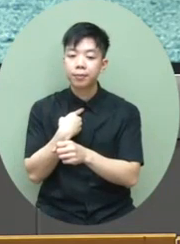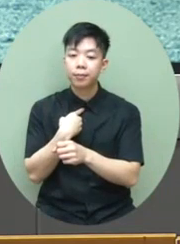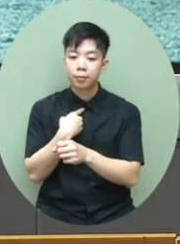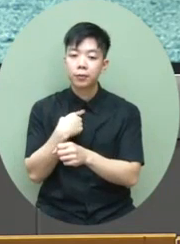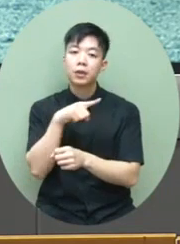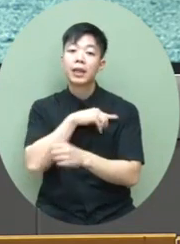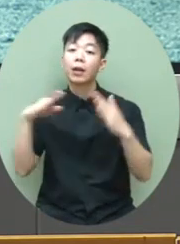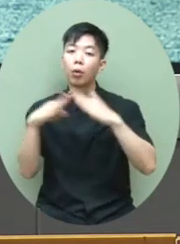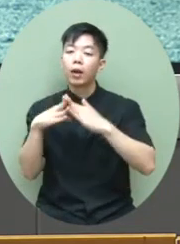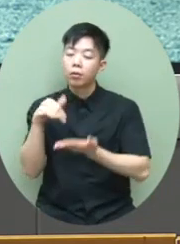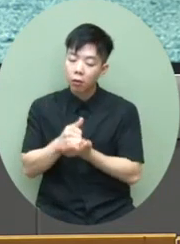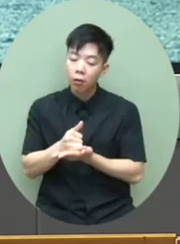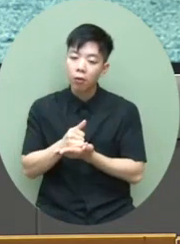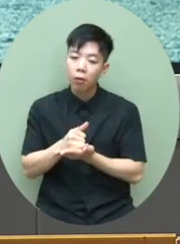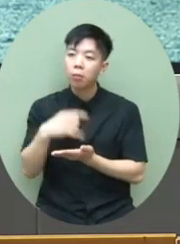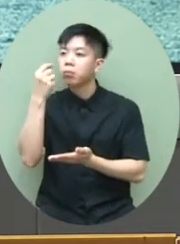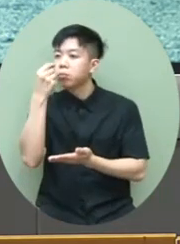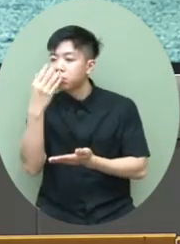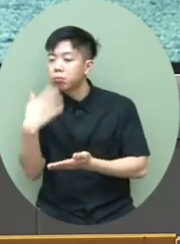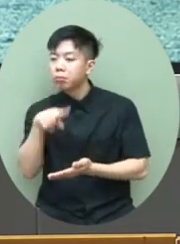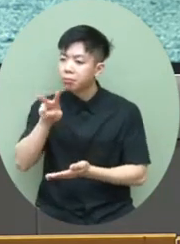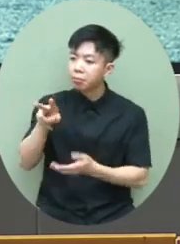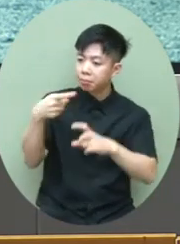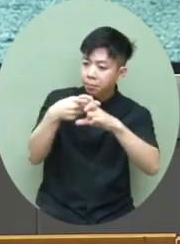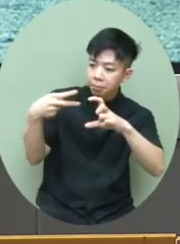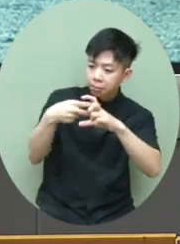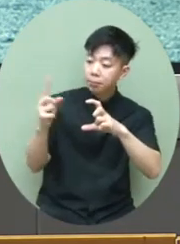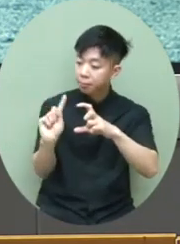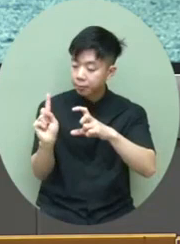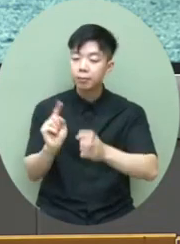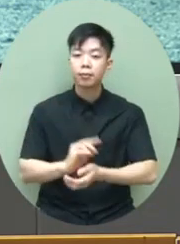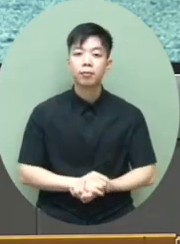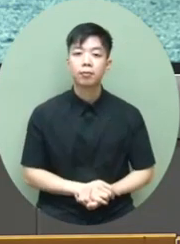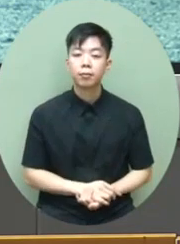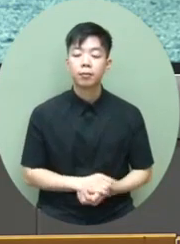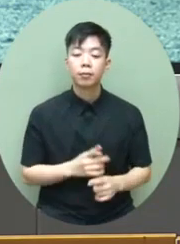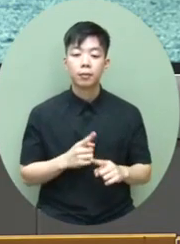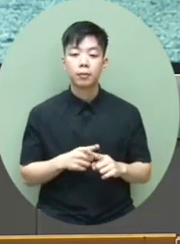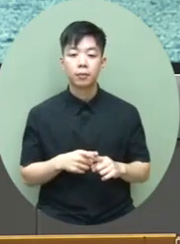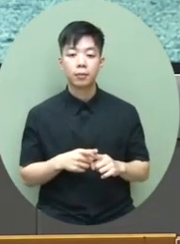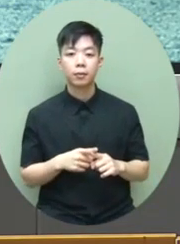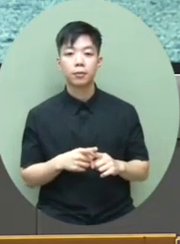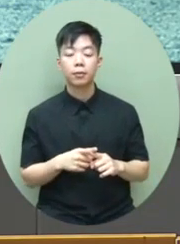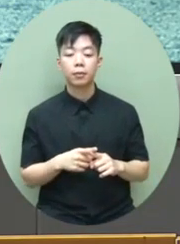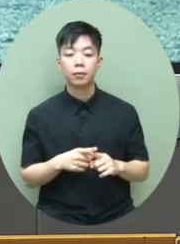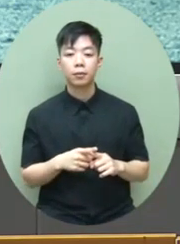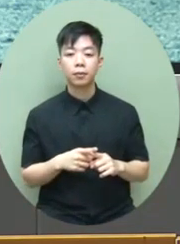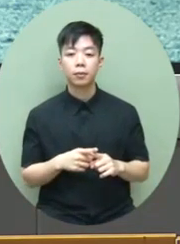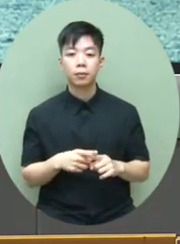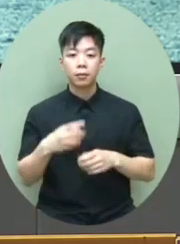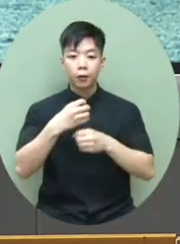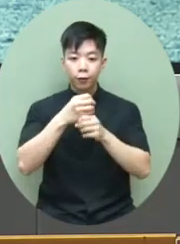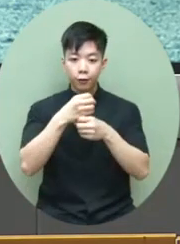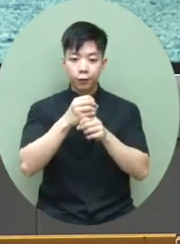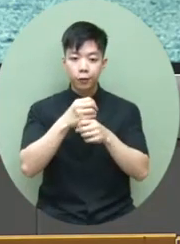翻個樣本啦，就再睇睇係咪真係陽性咯。因為雖然佢哋喺嗰個化驗室